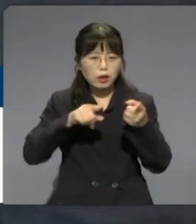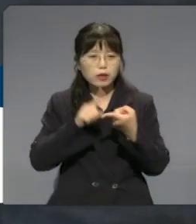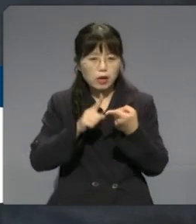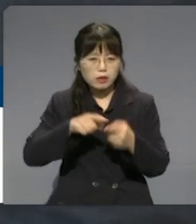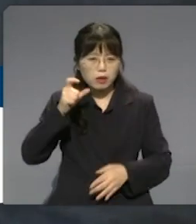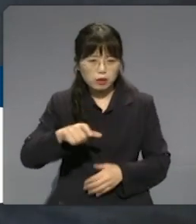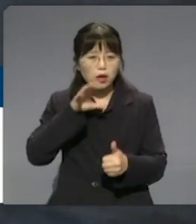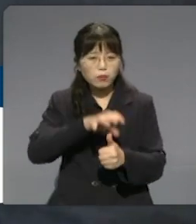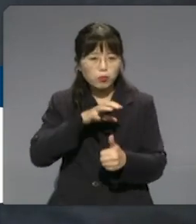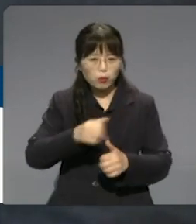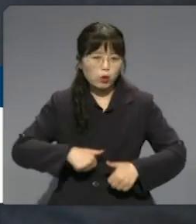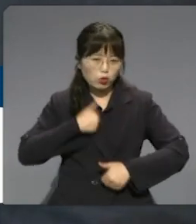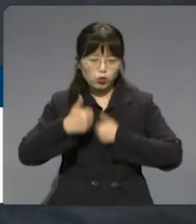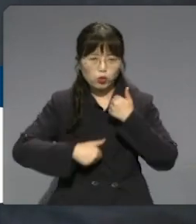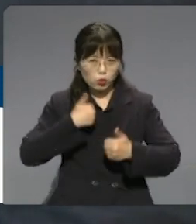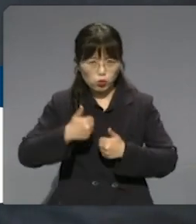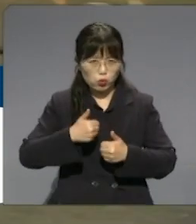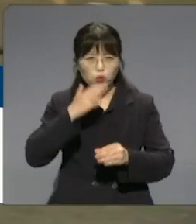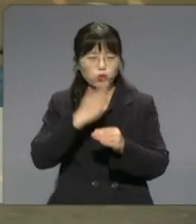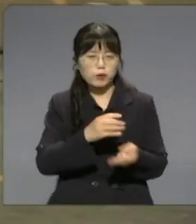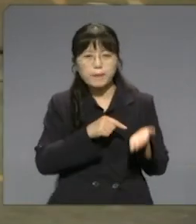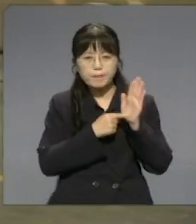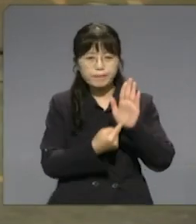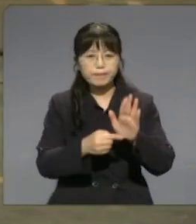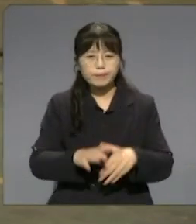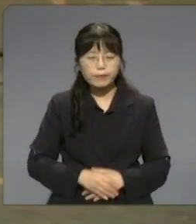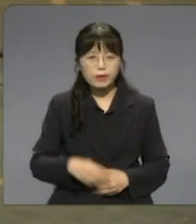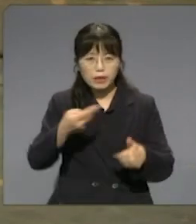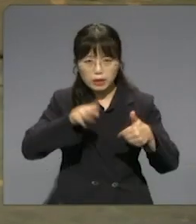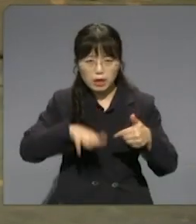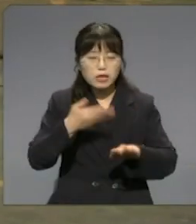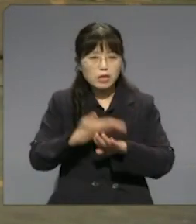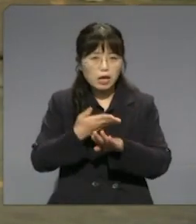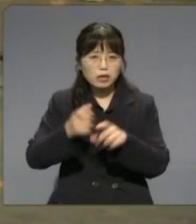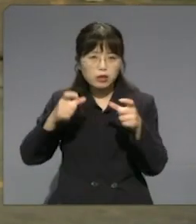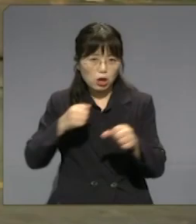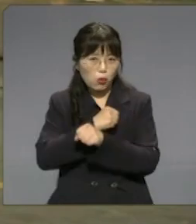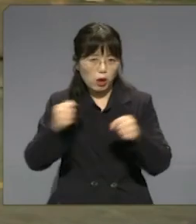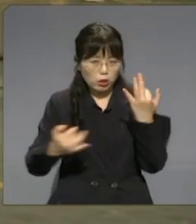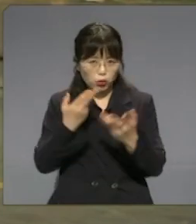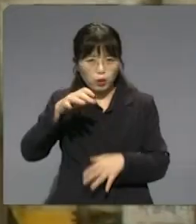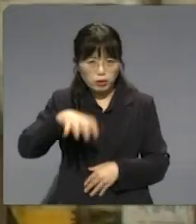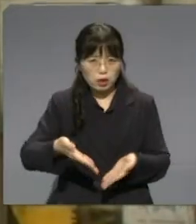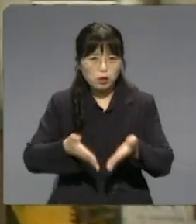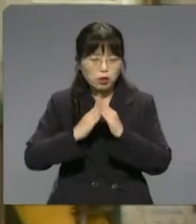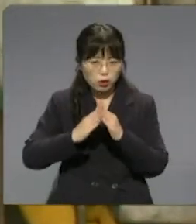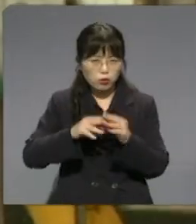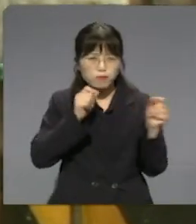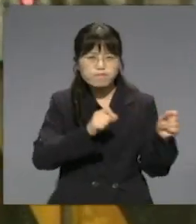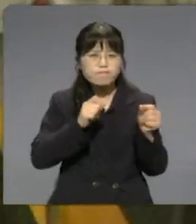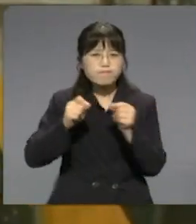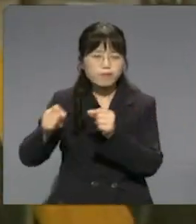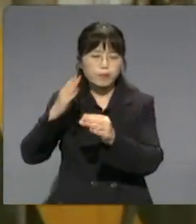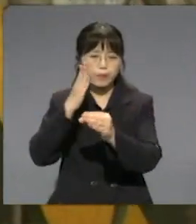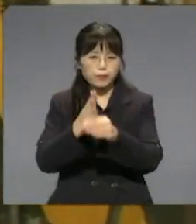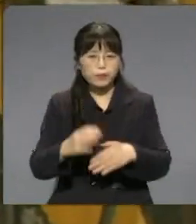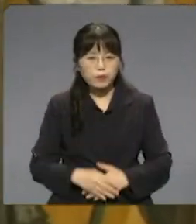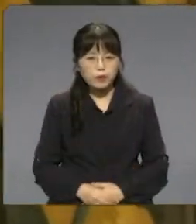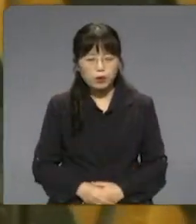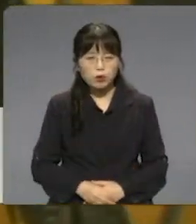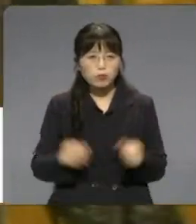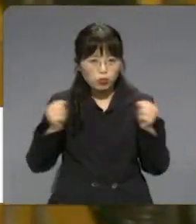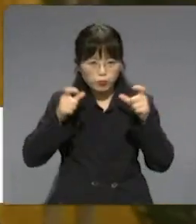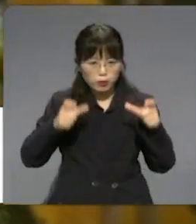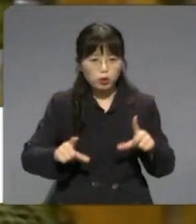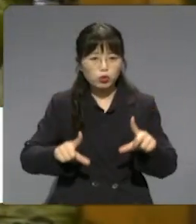강력히 규탄하며 분노하고 있음을 밝힙니다. 인천의 다른 지역 광역 소각장 설치도 제자리 걸음 수준입니다.